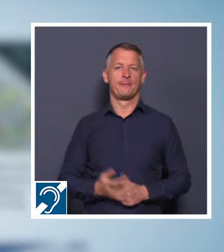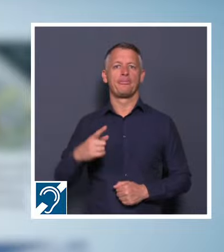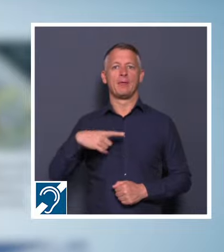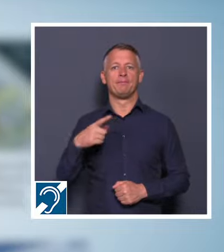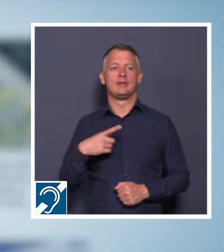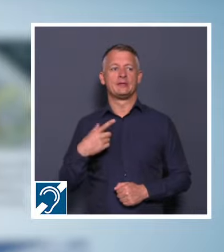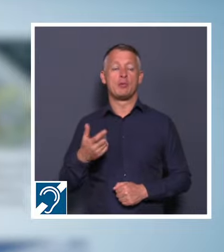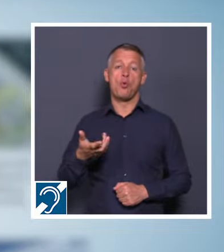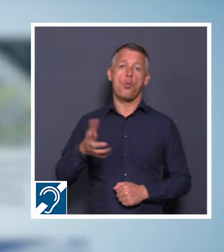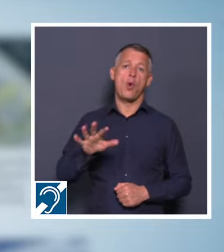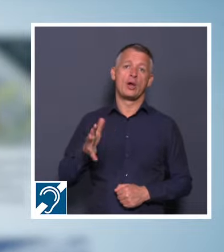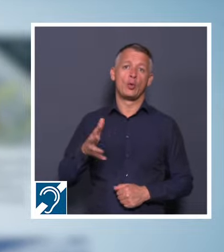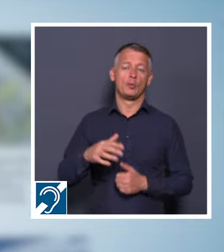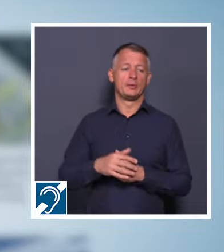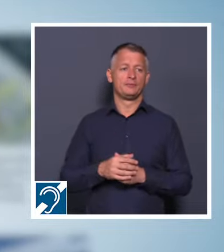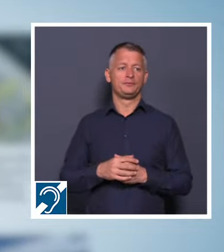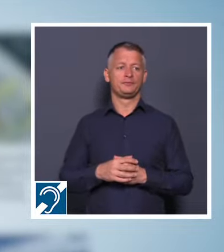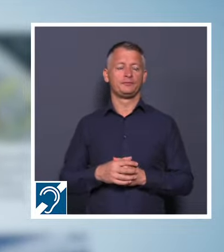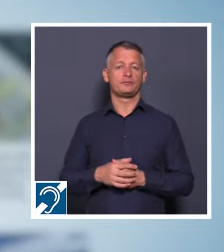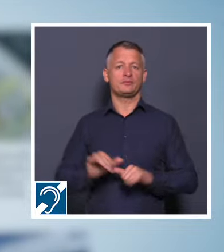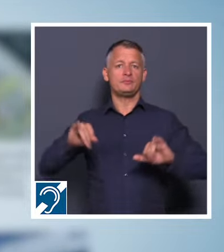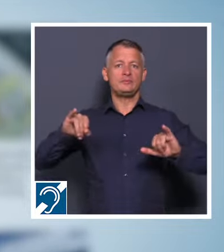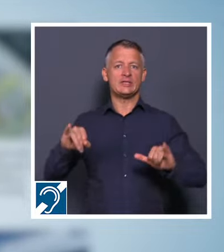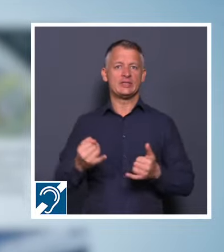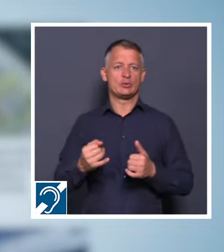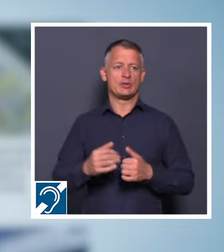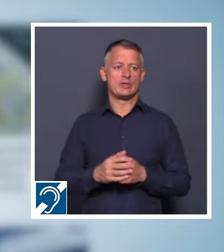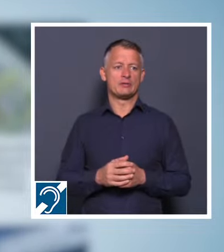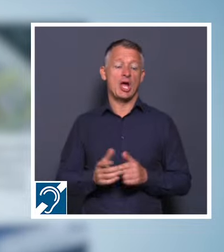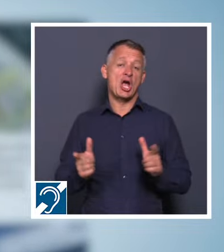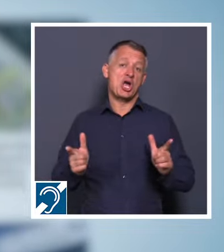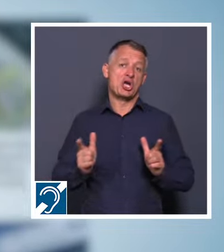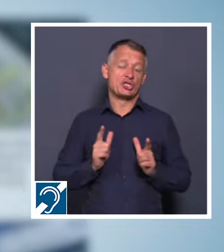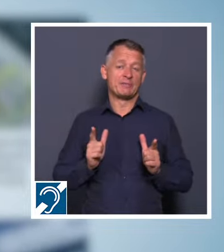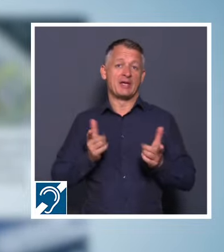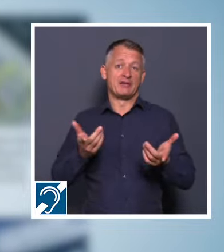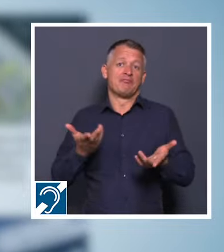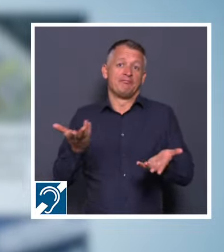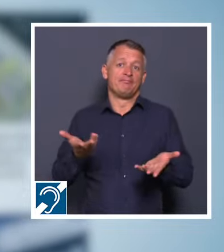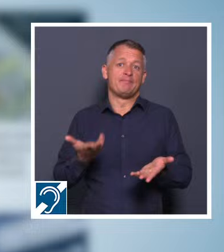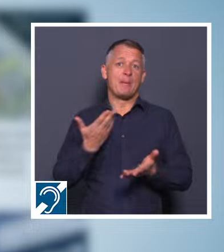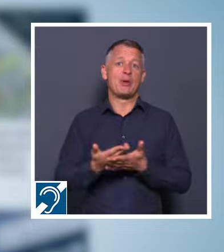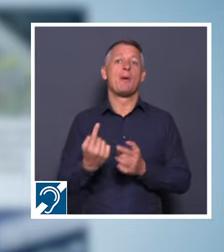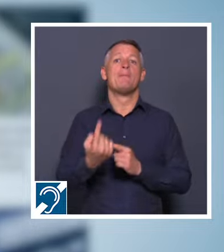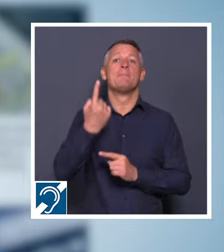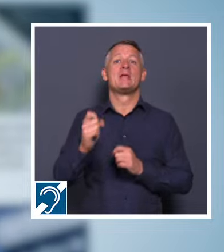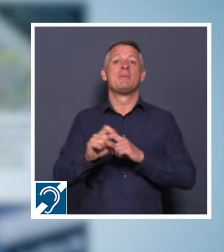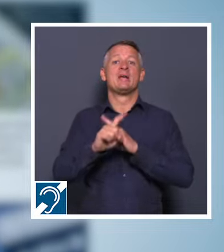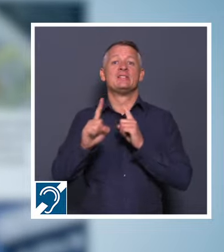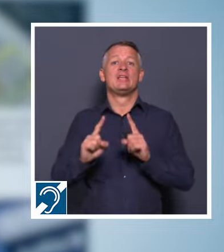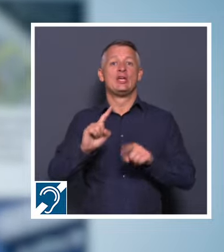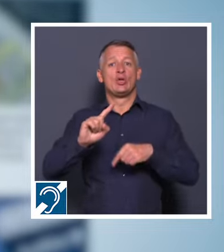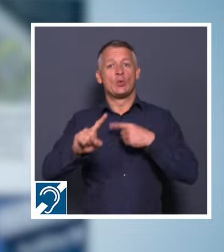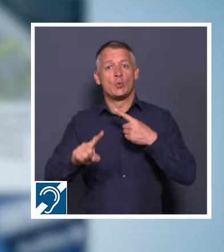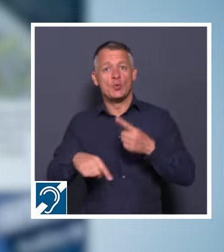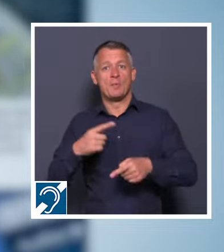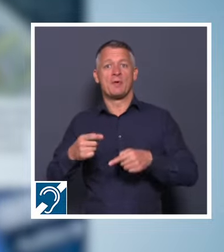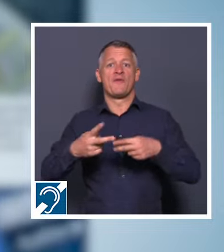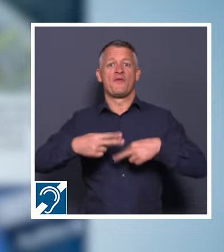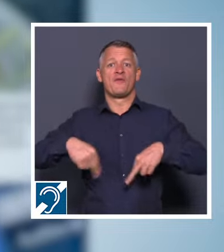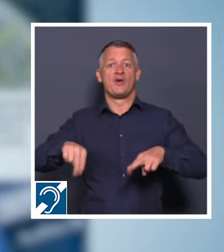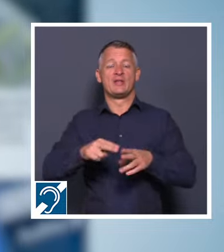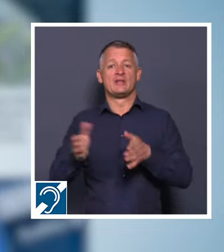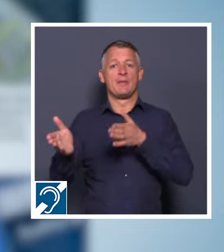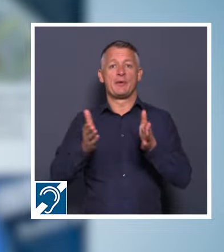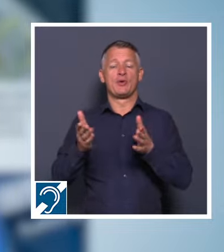Este oarecum o situație așteptată, pentru că este prima zi după finalizarea